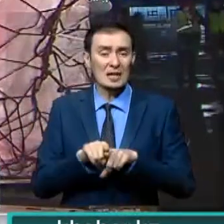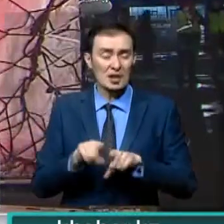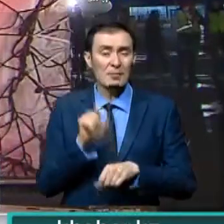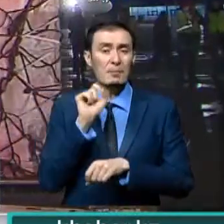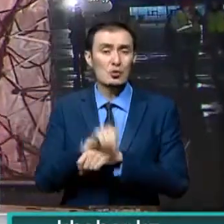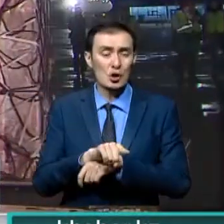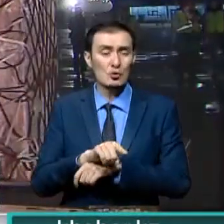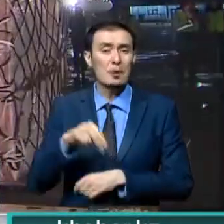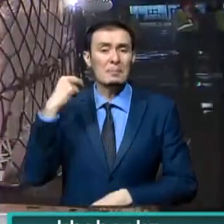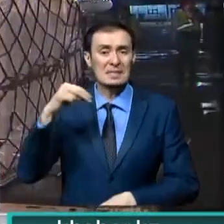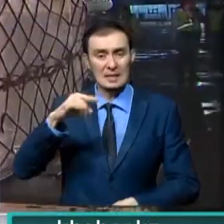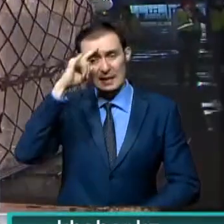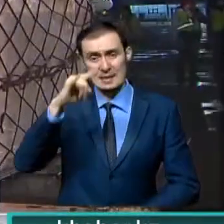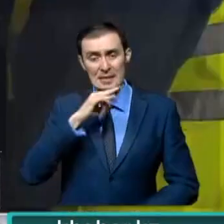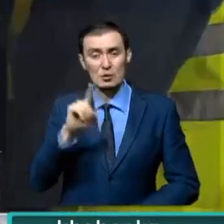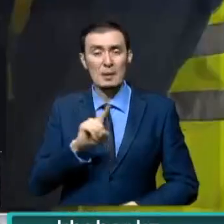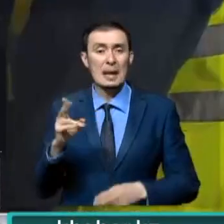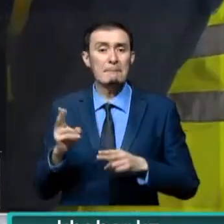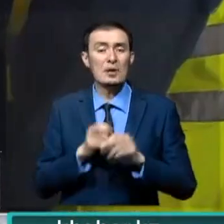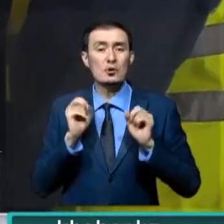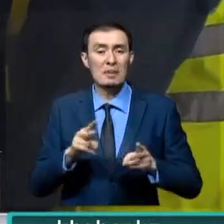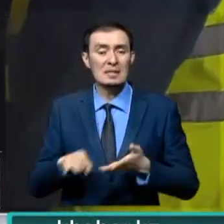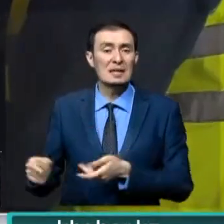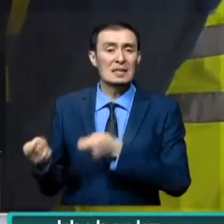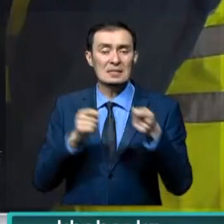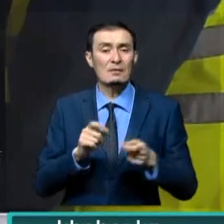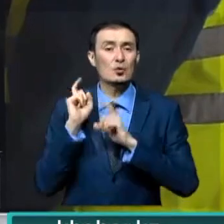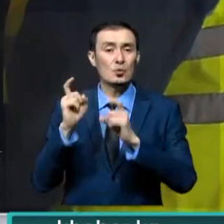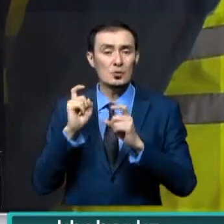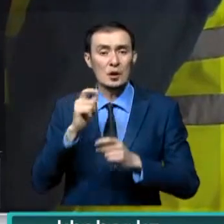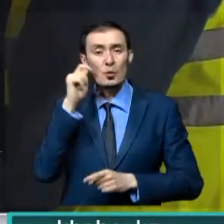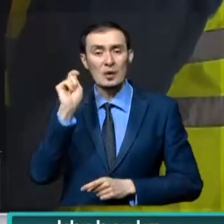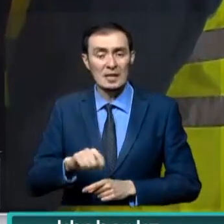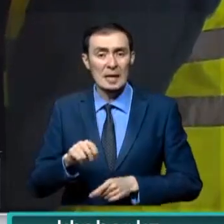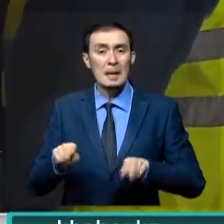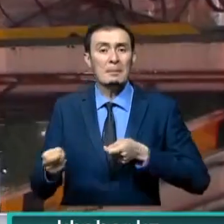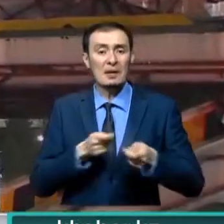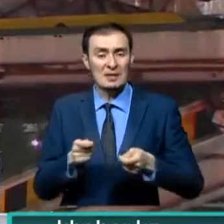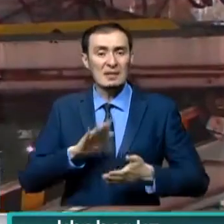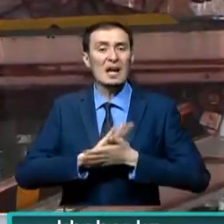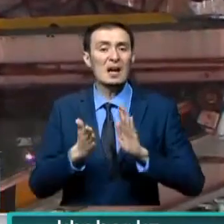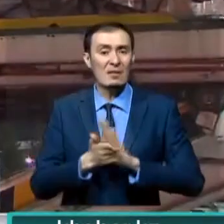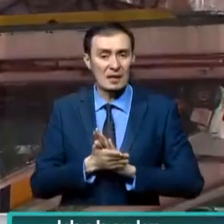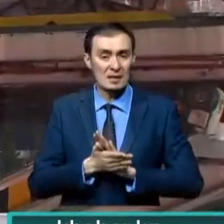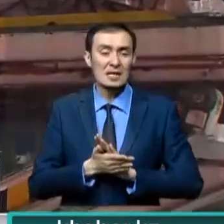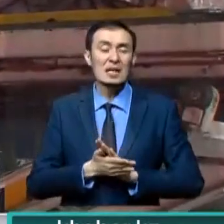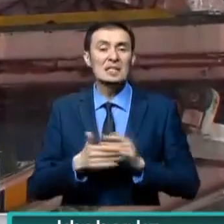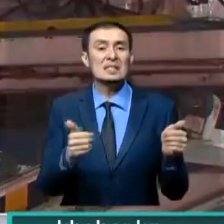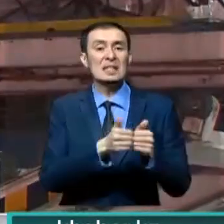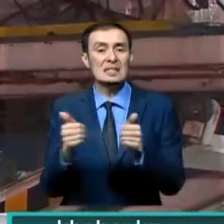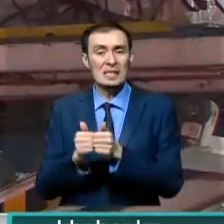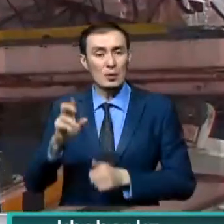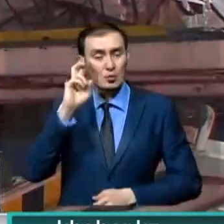поручению президента Казахстана. Для безопасной доставки грузов на территорию Украины правительство нашей страны договорилось с